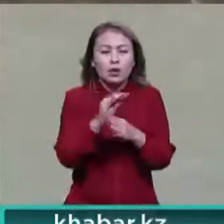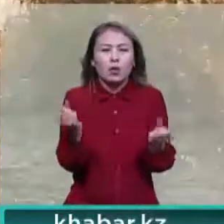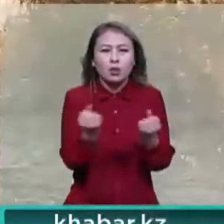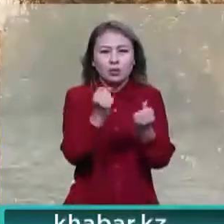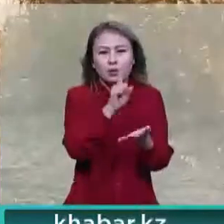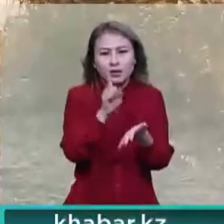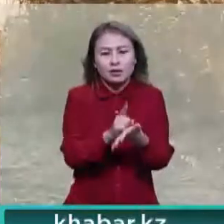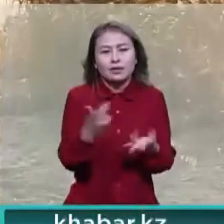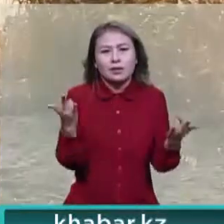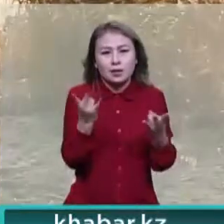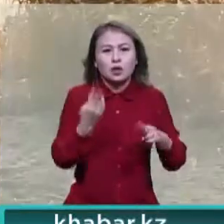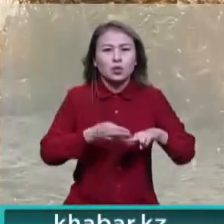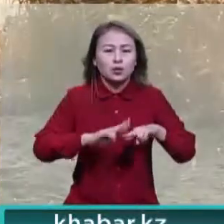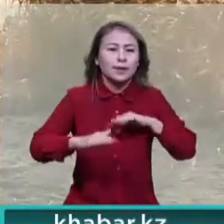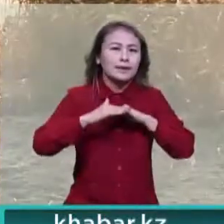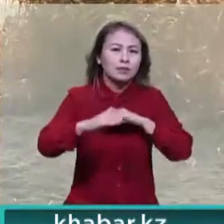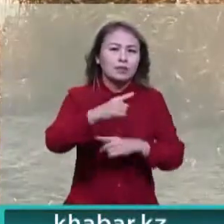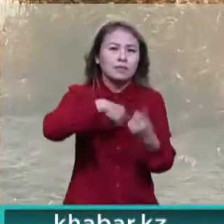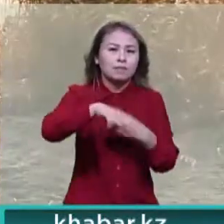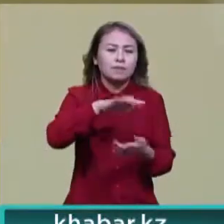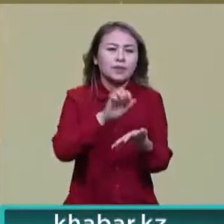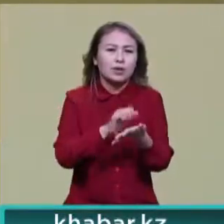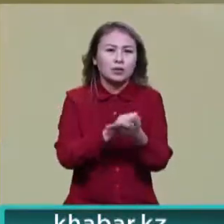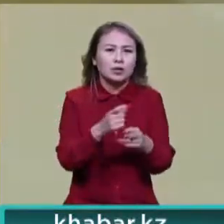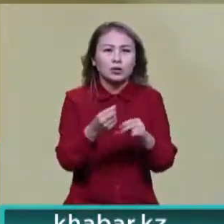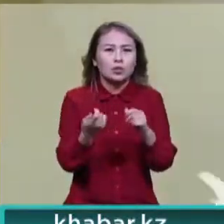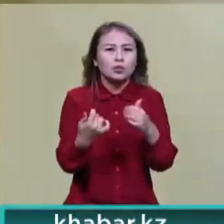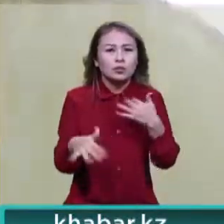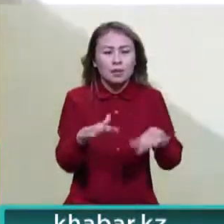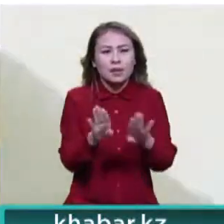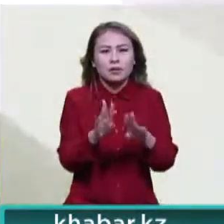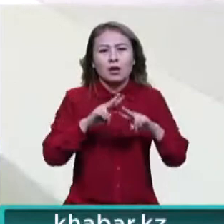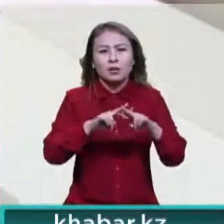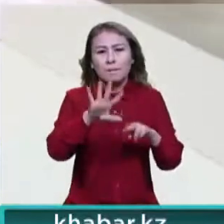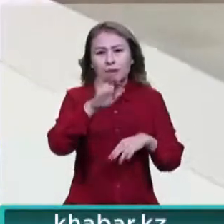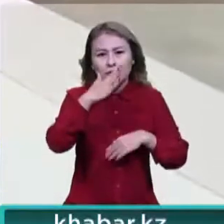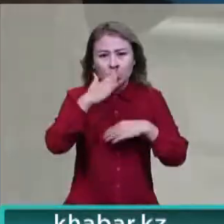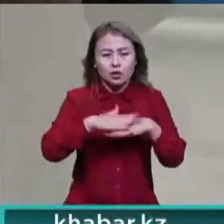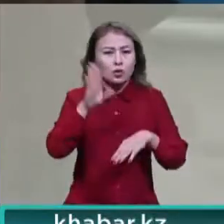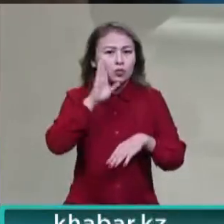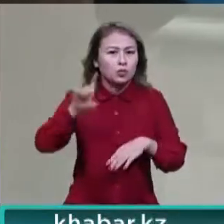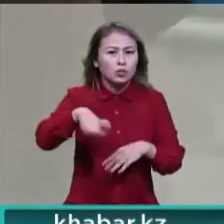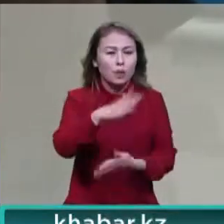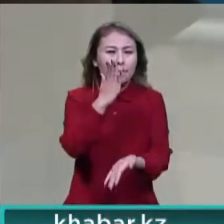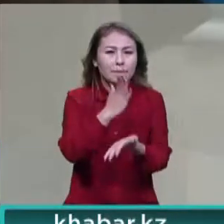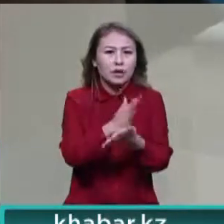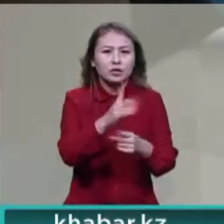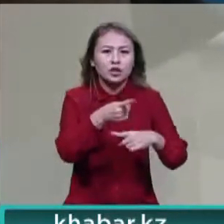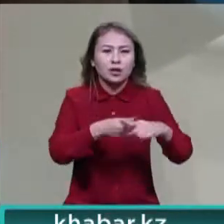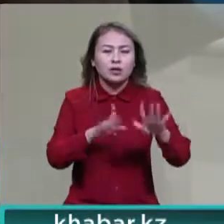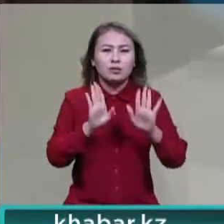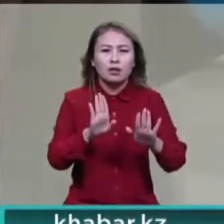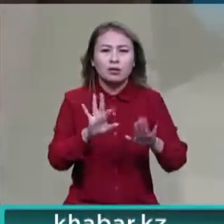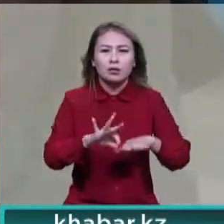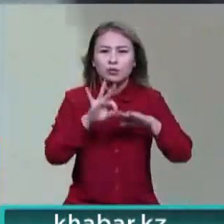керек ақ, дейді мамандар. Өйткені еліміздің балық шаруашылығында әлеуеті зор. Мәселен, Ақмола облысында 500-ге жуық өзен көл бар. Алайда олардың жартысы ғана игерілген.